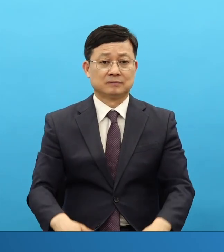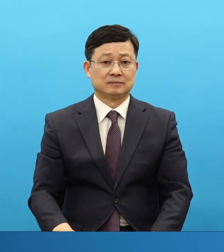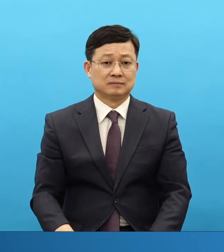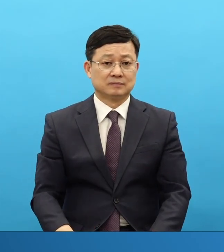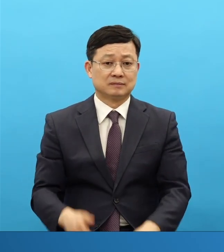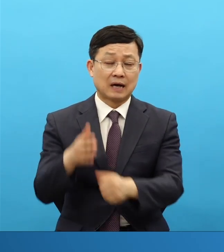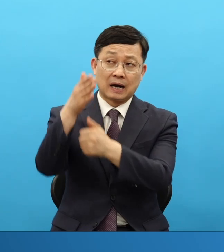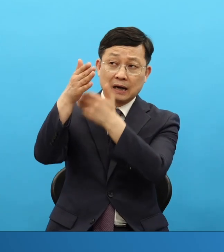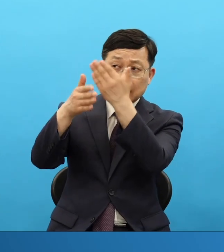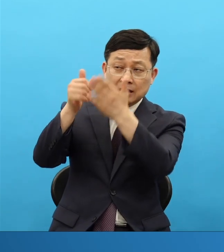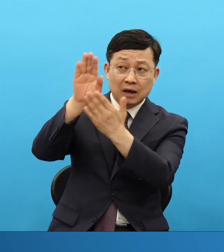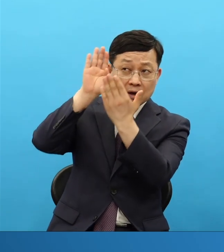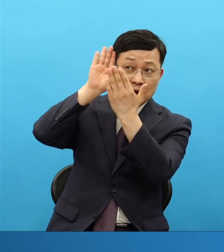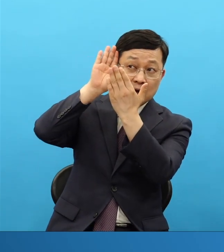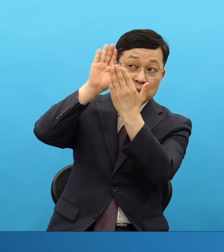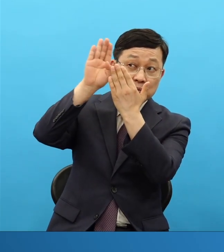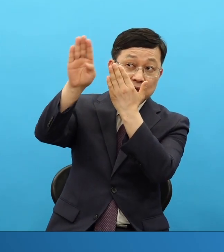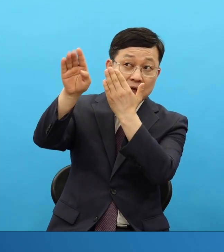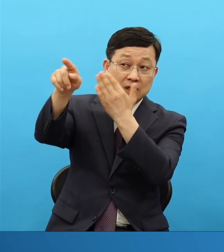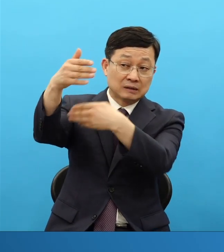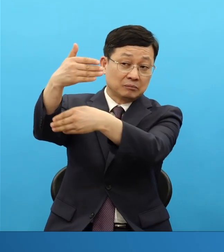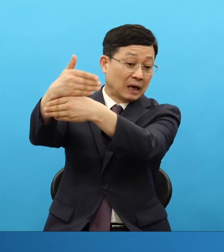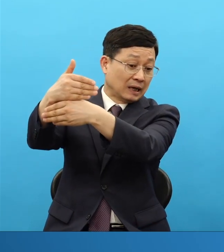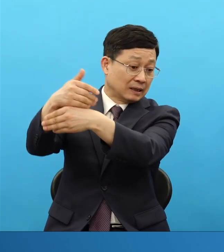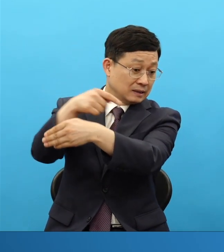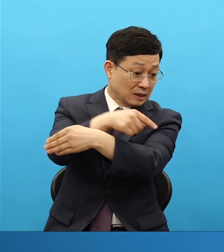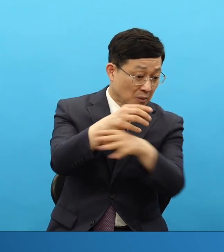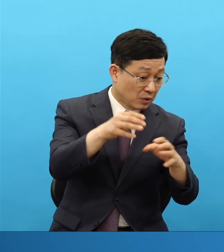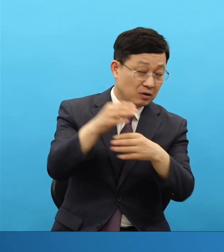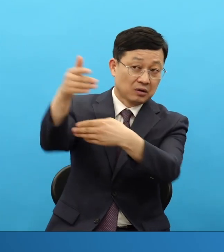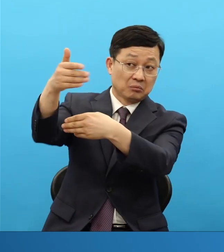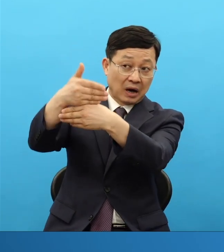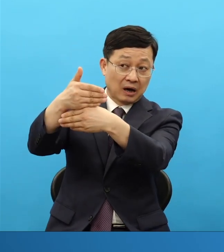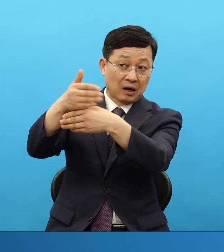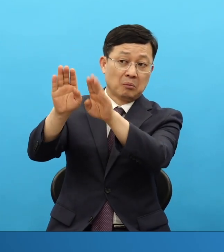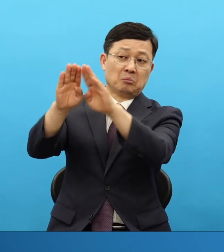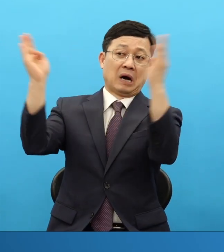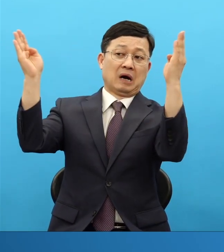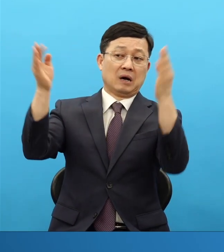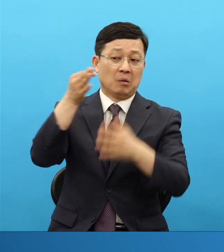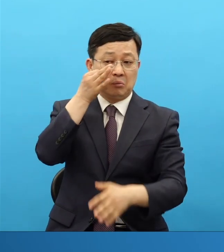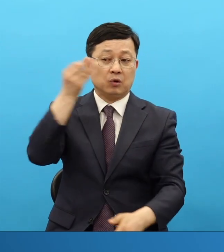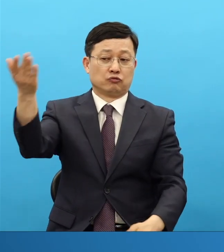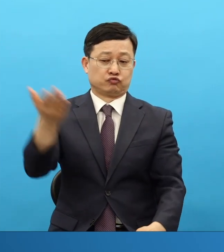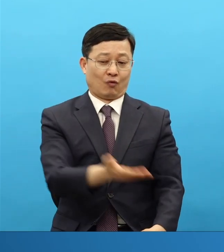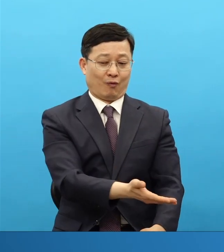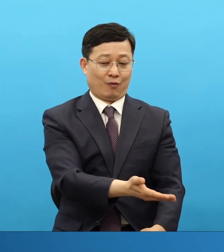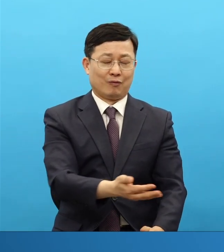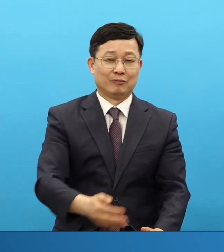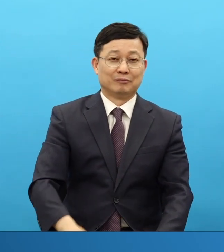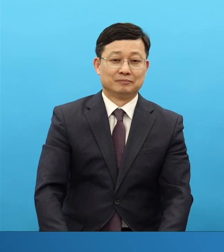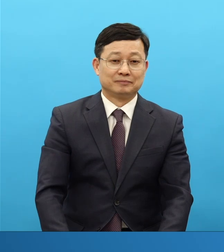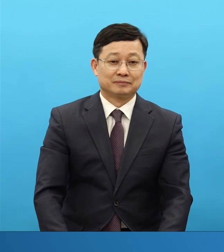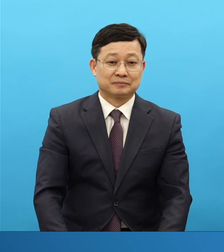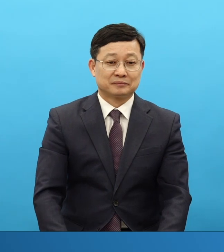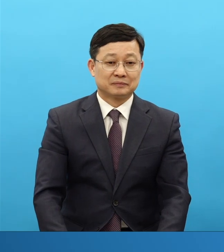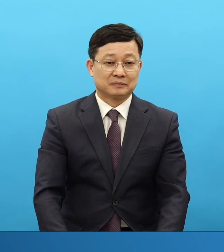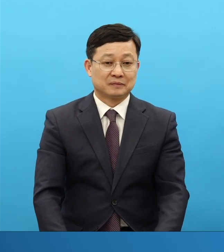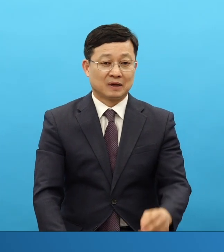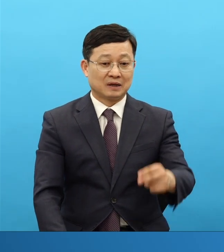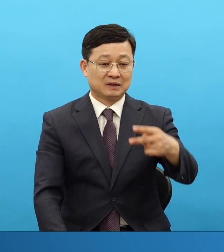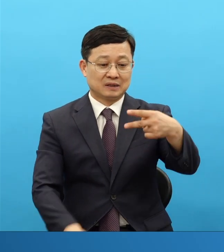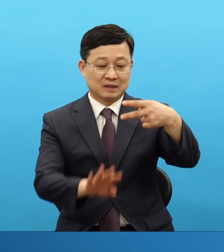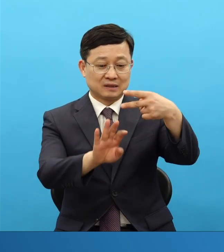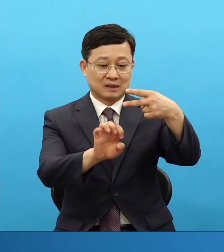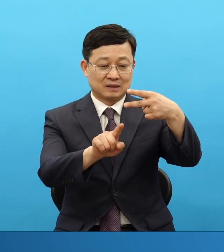하나님이 미래의 문을 열어주시고 God opened the door to the future. Acts 2, 17 through 18. 사도행전 41, 42절에 3천